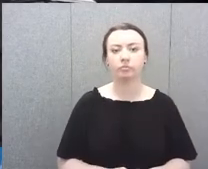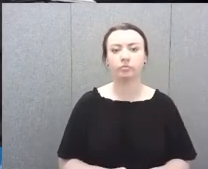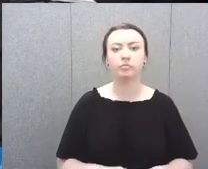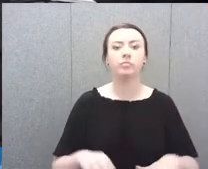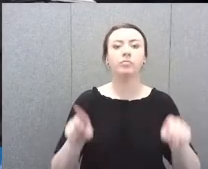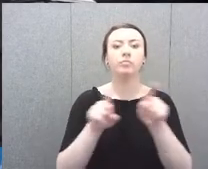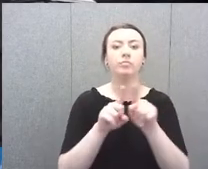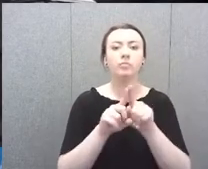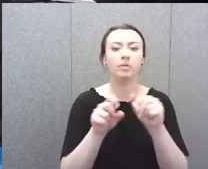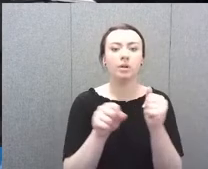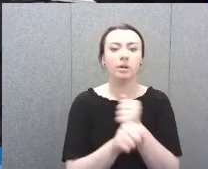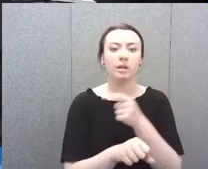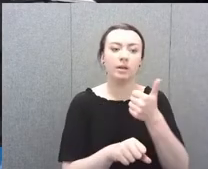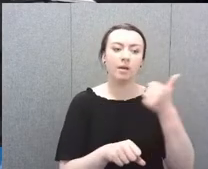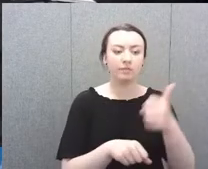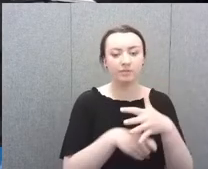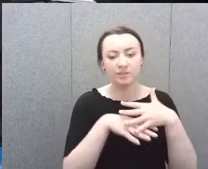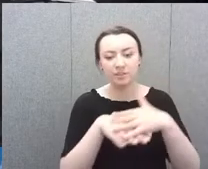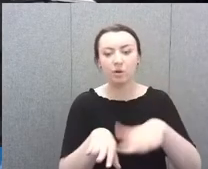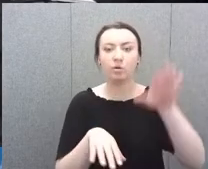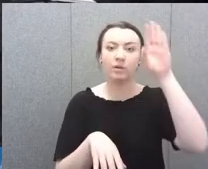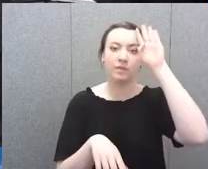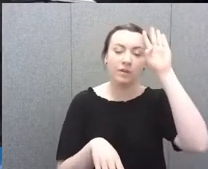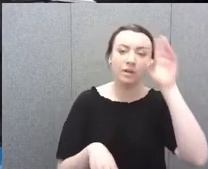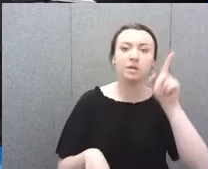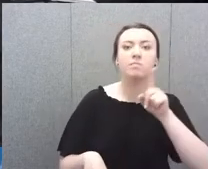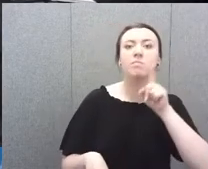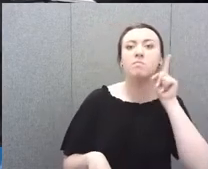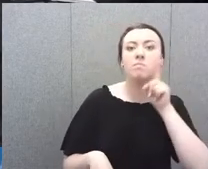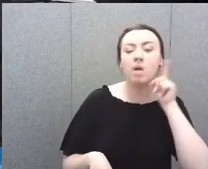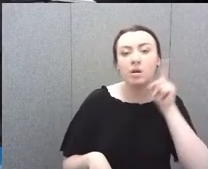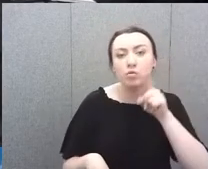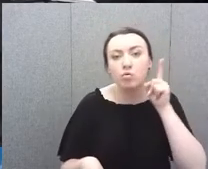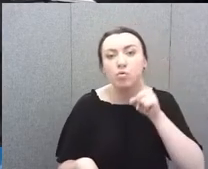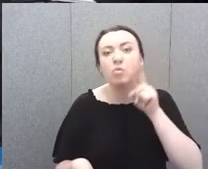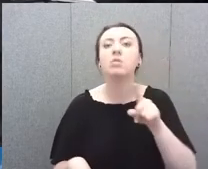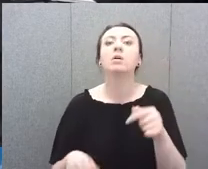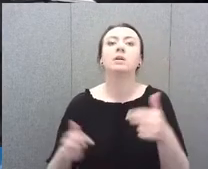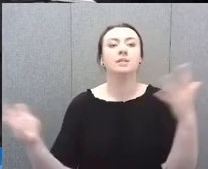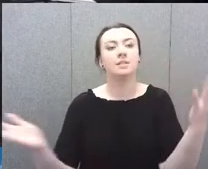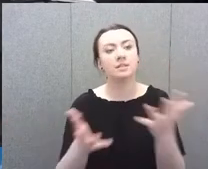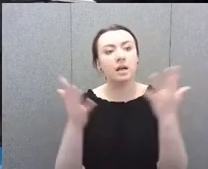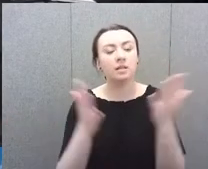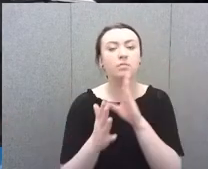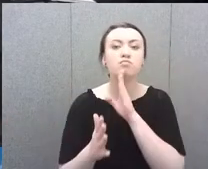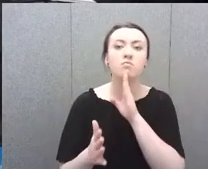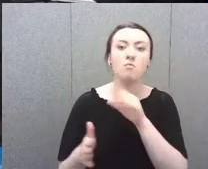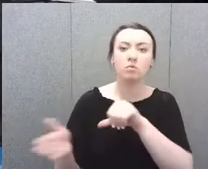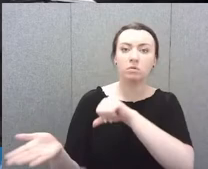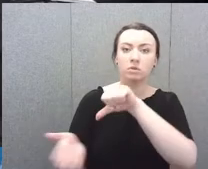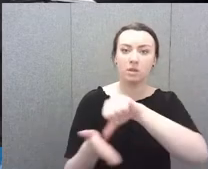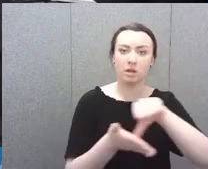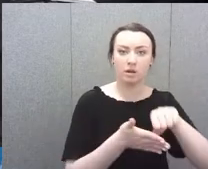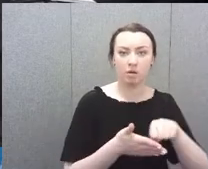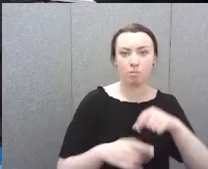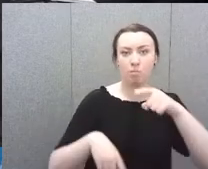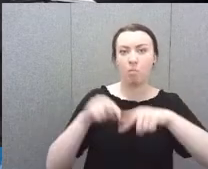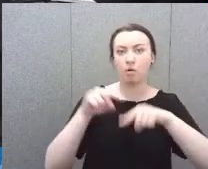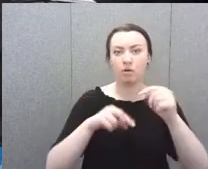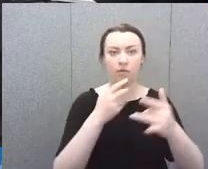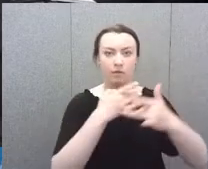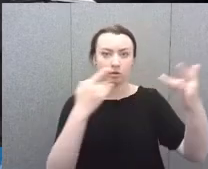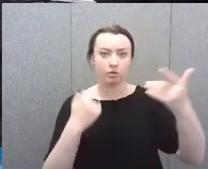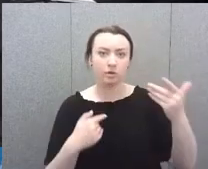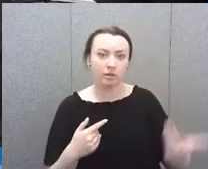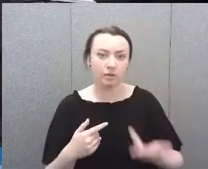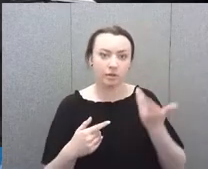Также нужно в этот процесс вовлекать мужчин и мальчиков для обеспечения участия женщин в